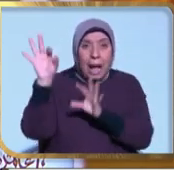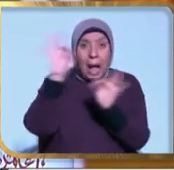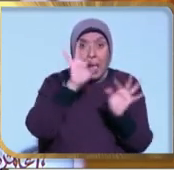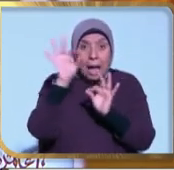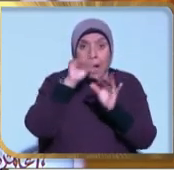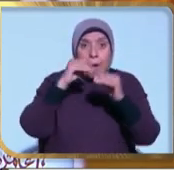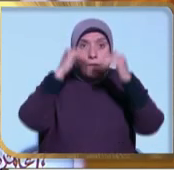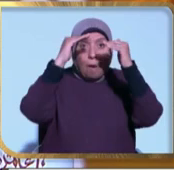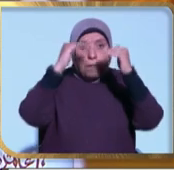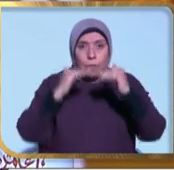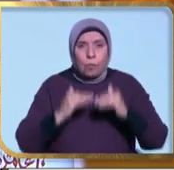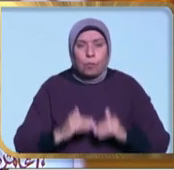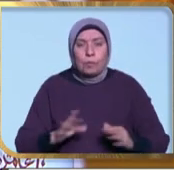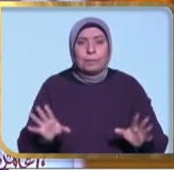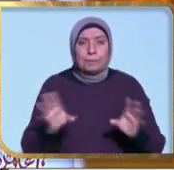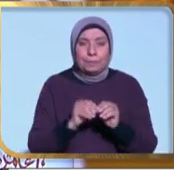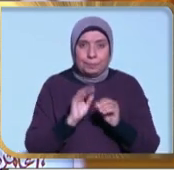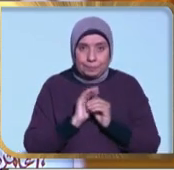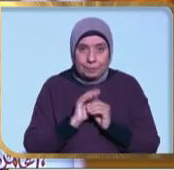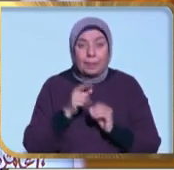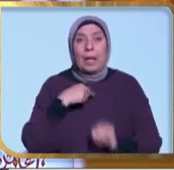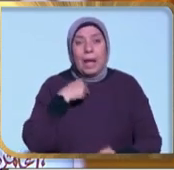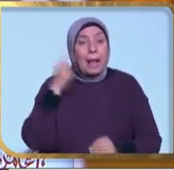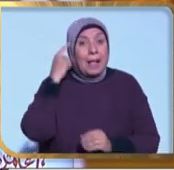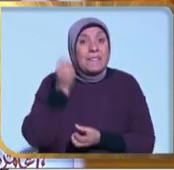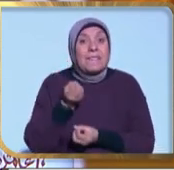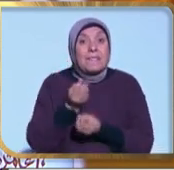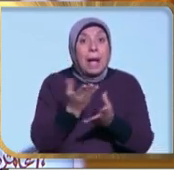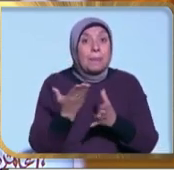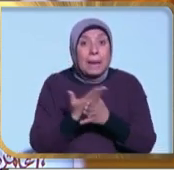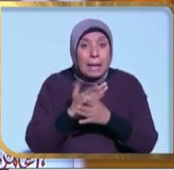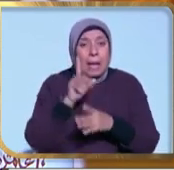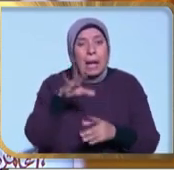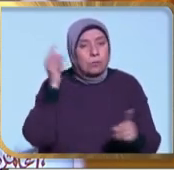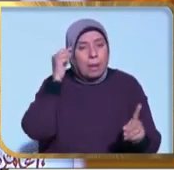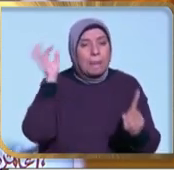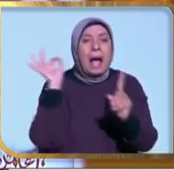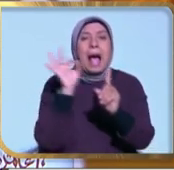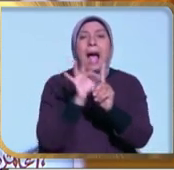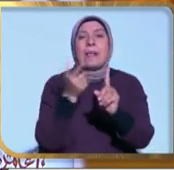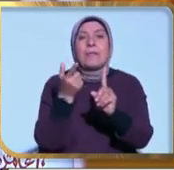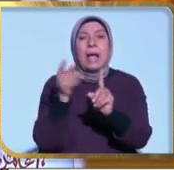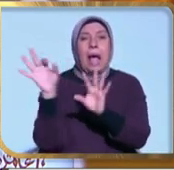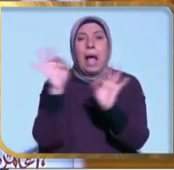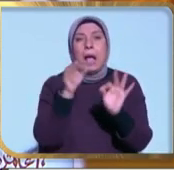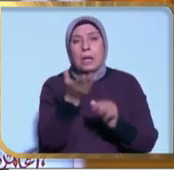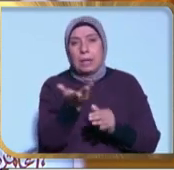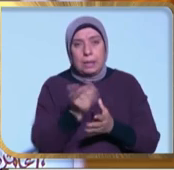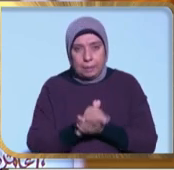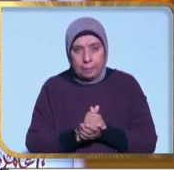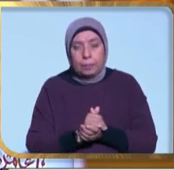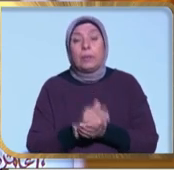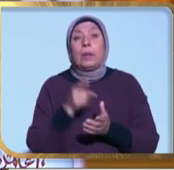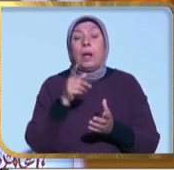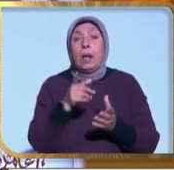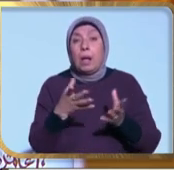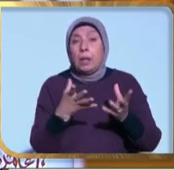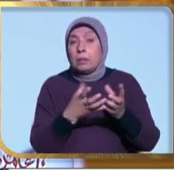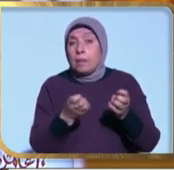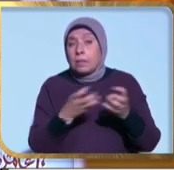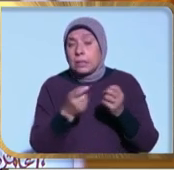عشان نقدر نفهم ايه المقصود بالايه بخصوص هذه الايه الكريمه اللي ورد